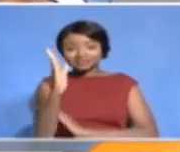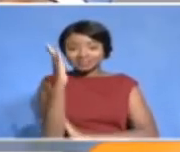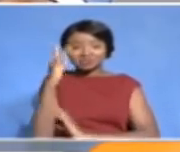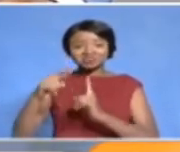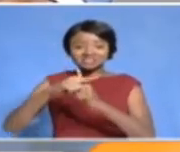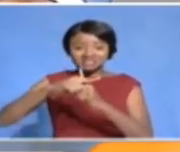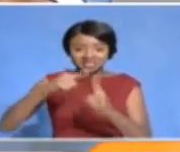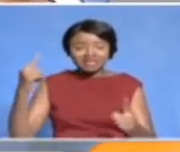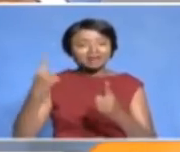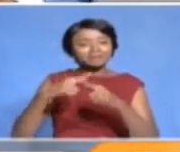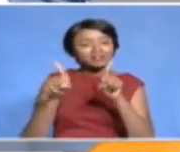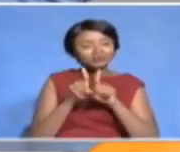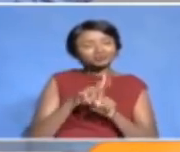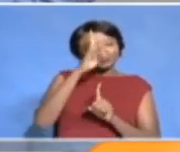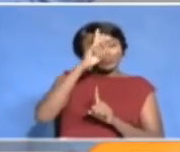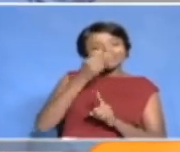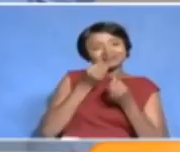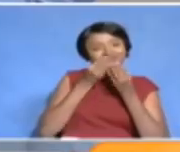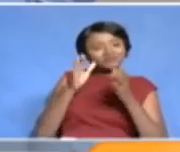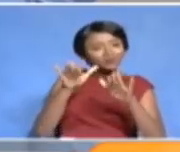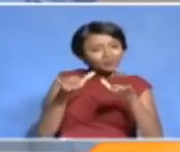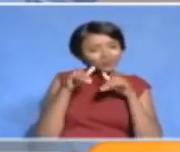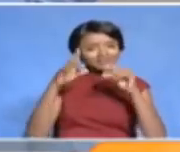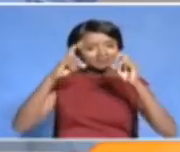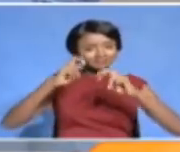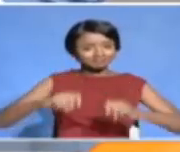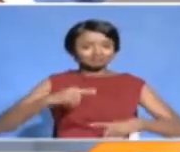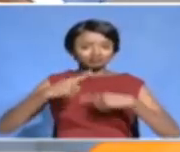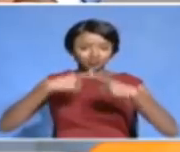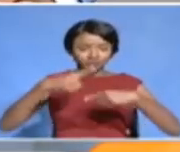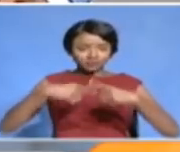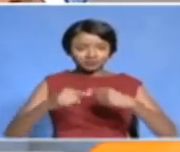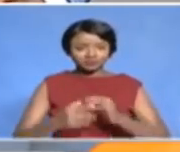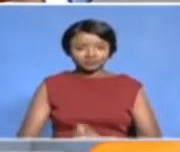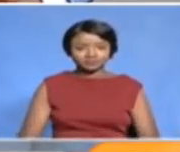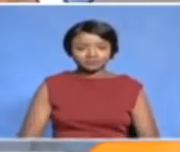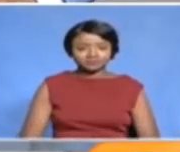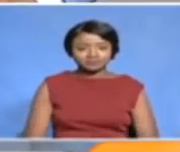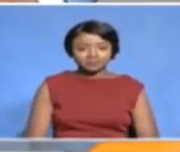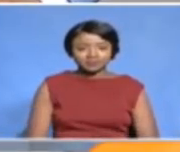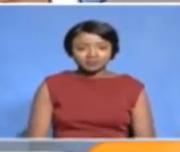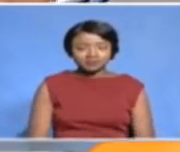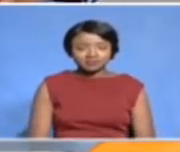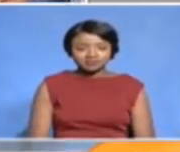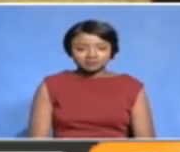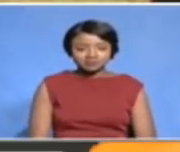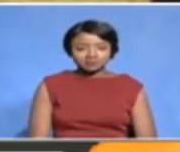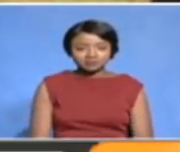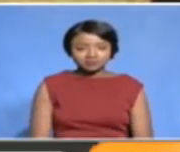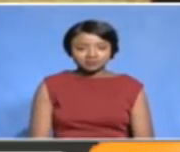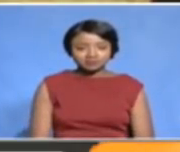kutoa wito kwao kusubiri matokeo ya uchunguzi. Hassan Mugambi na taarifa hii kwa kina.